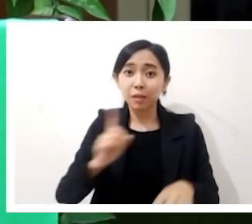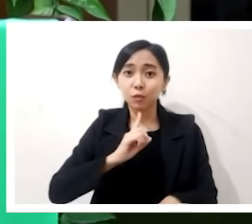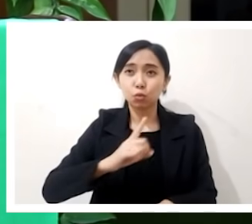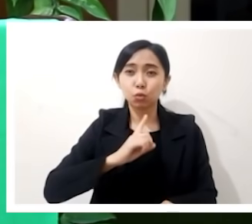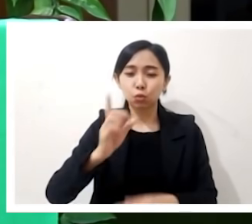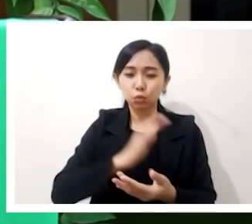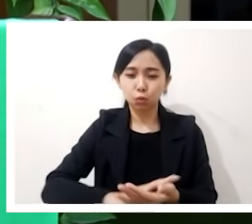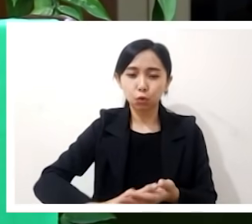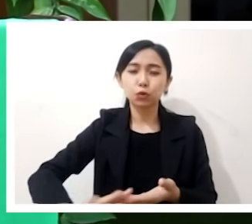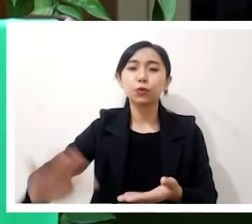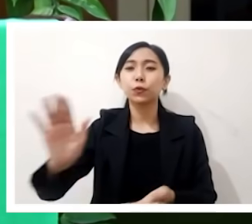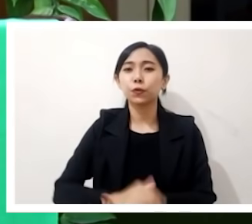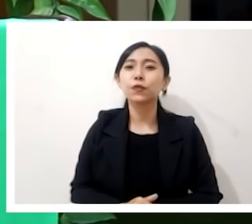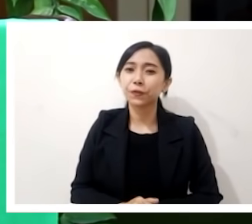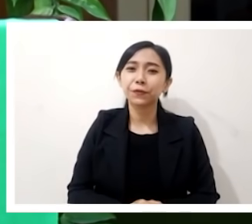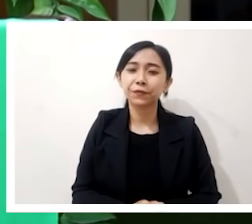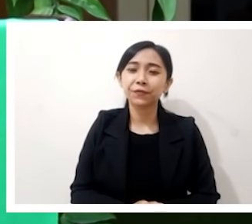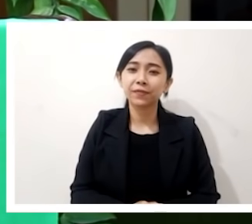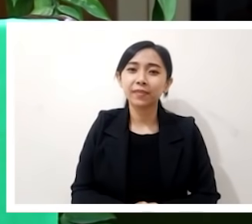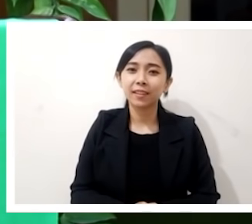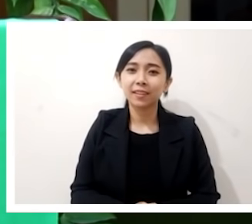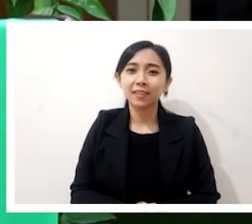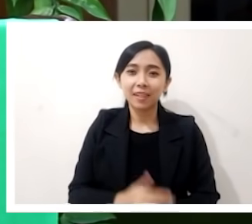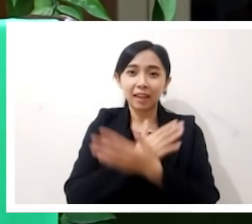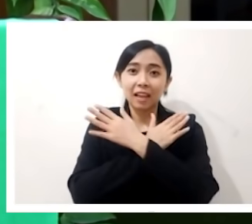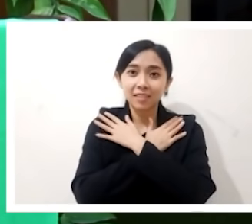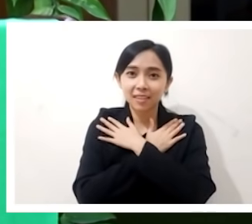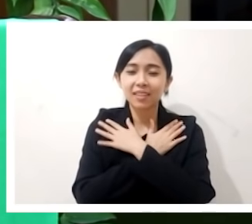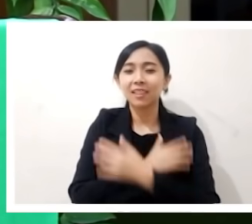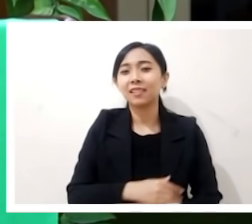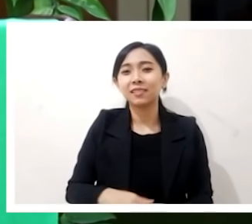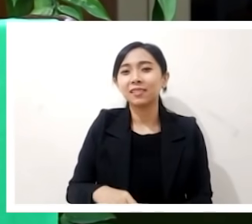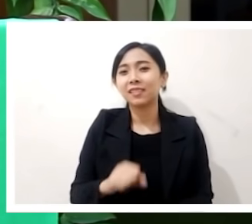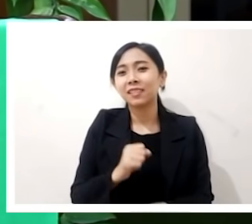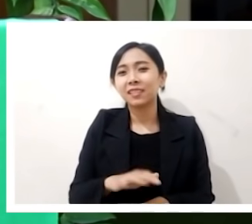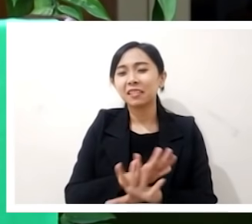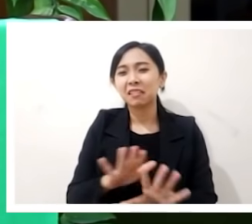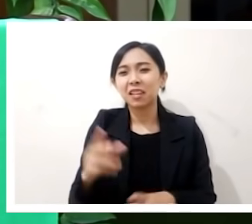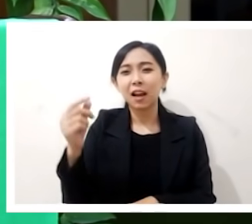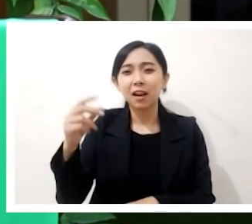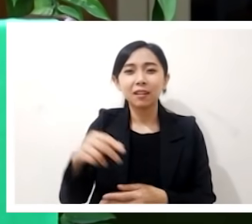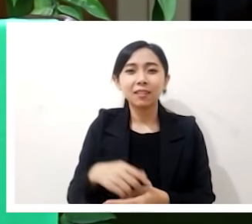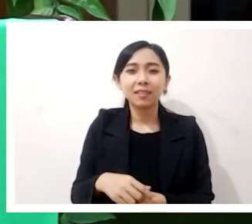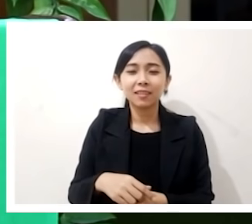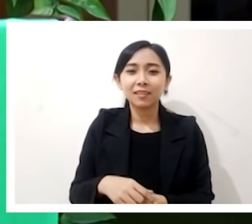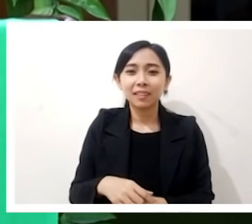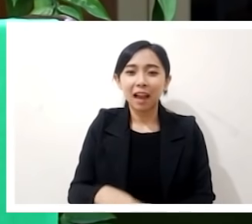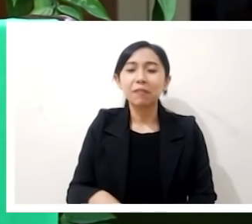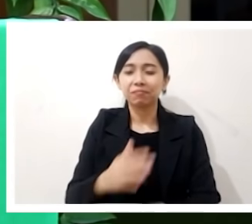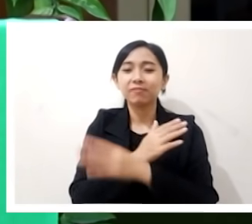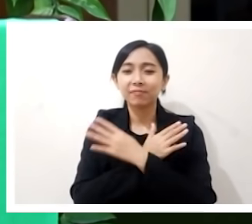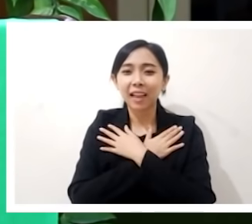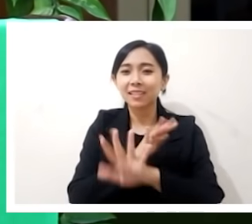Pengorbanan yang didasarkan pada cinta kasih itu tidak berhitung untung rugi dan menuntut